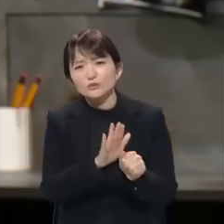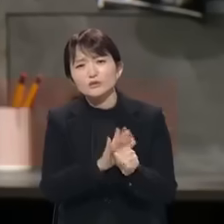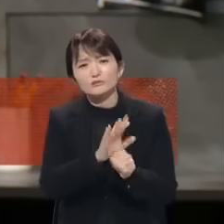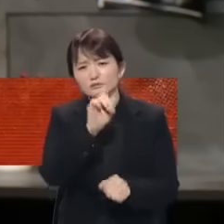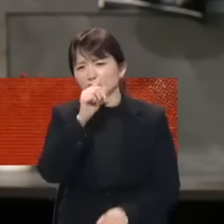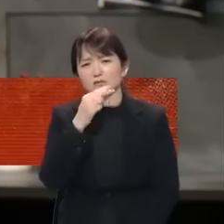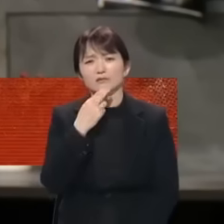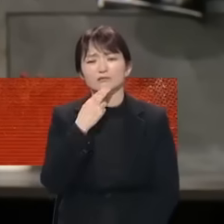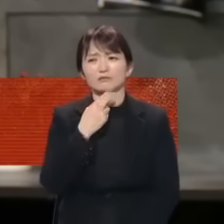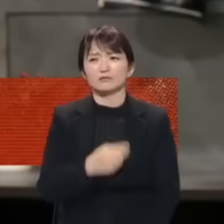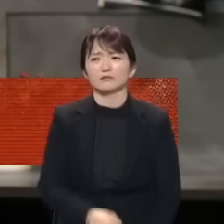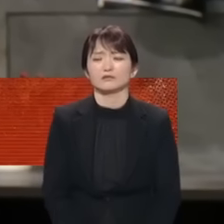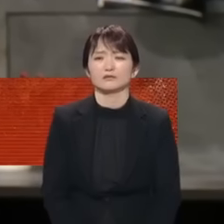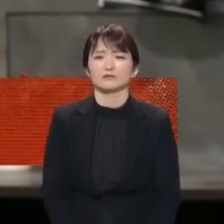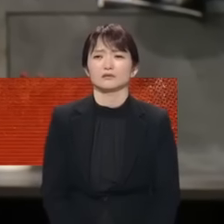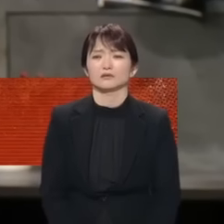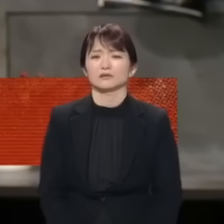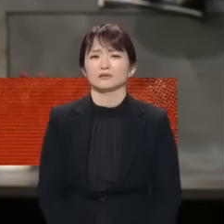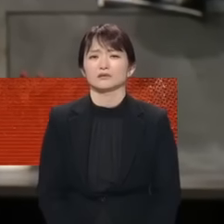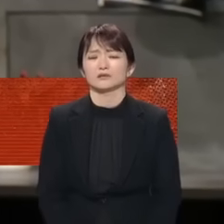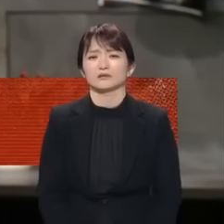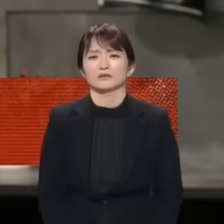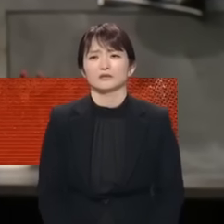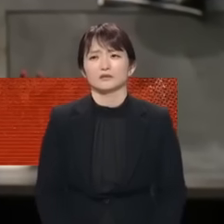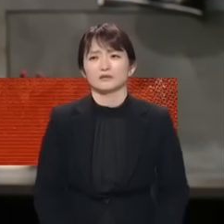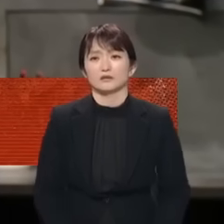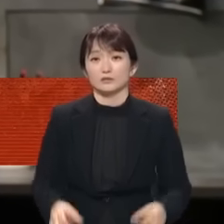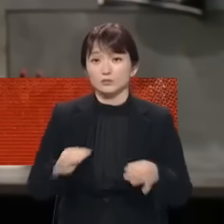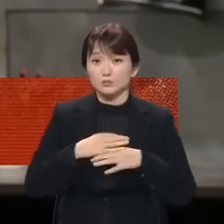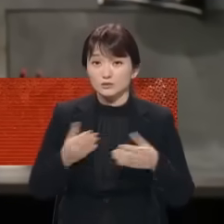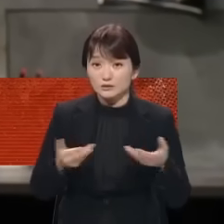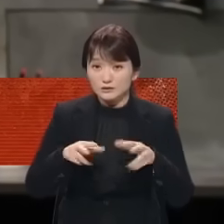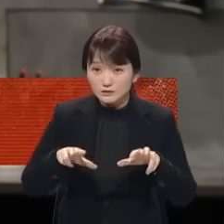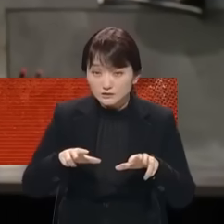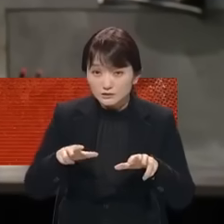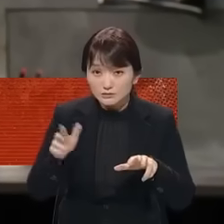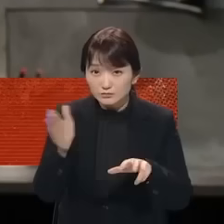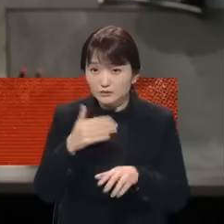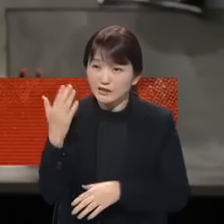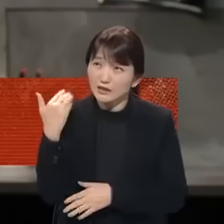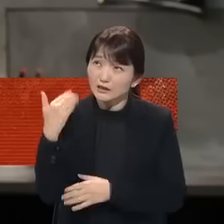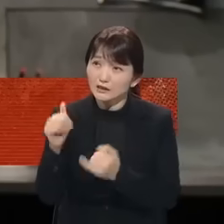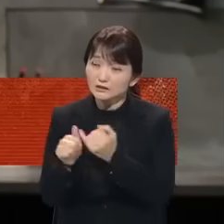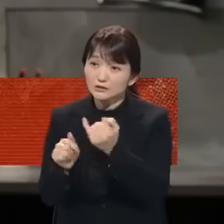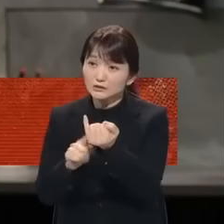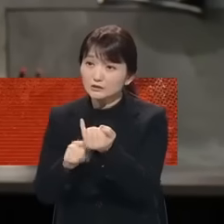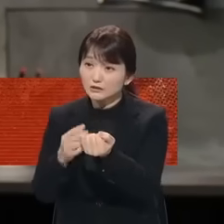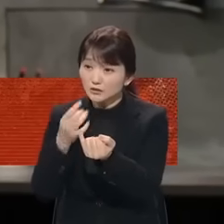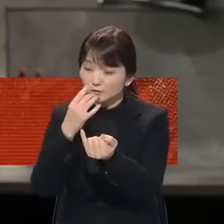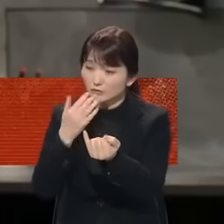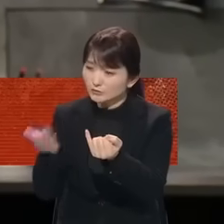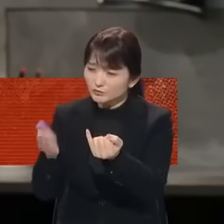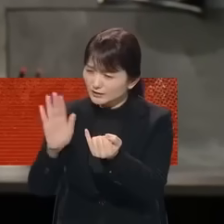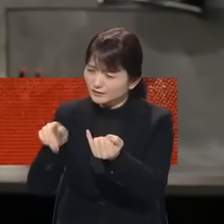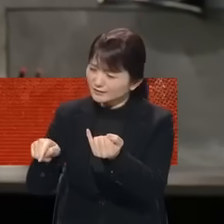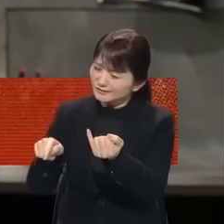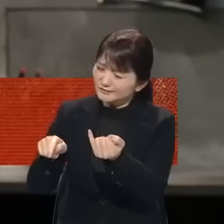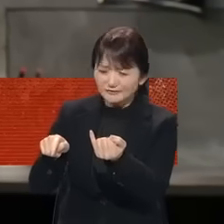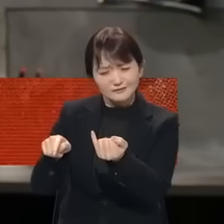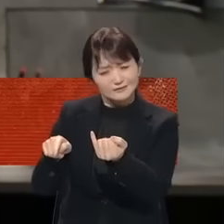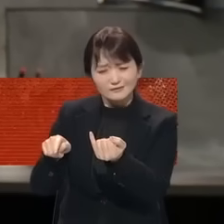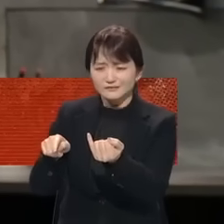거예요 근데 거기서 그치지 않고 놀라운 일은 지금부터입니다 아까 전초가 밥을 잘 안 해줬다고 했잖아요 글쎄 저는 이거 약간